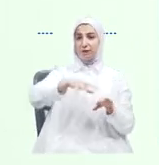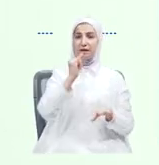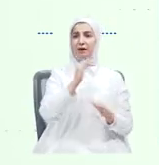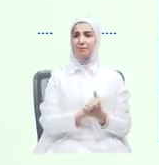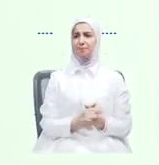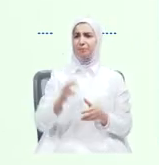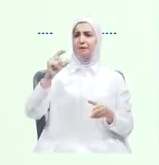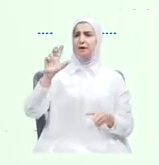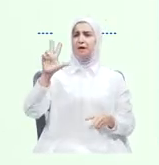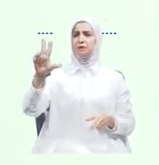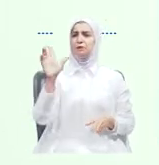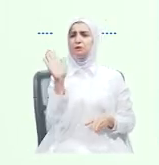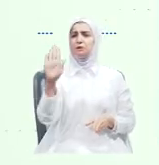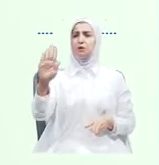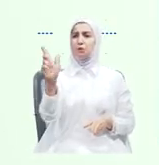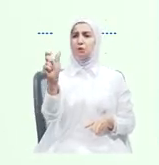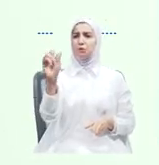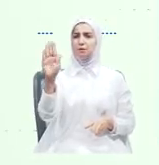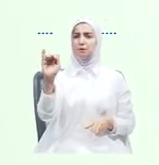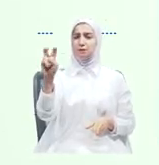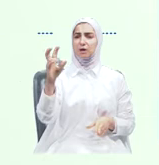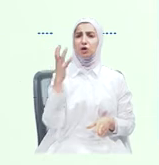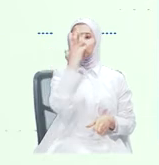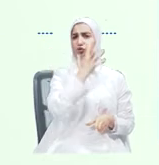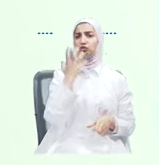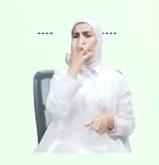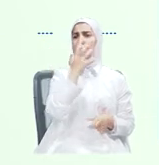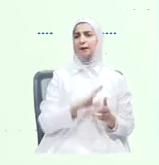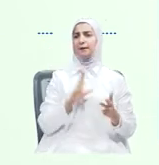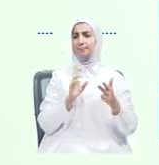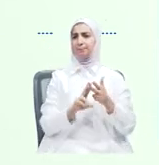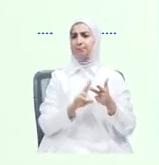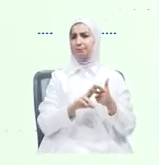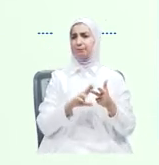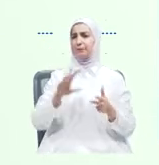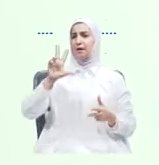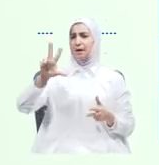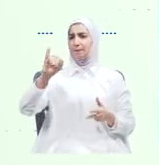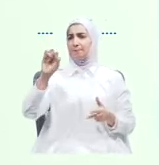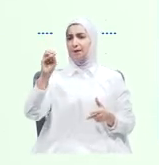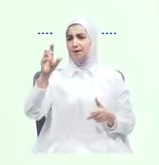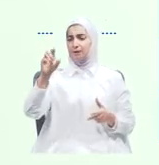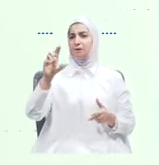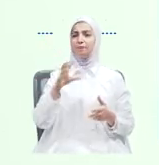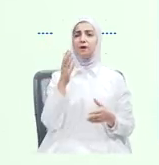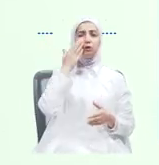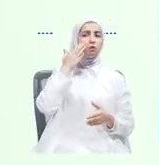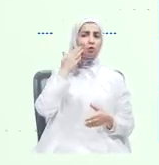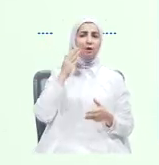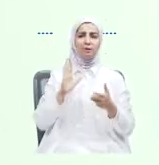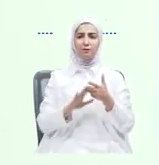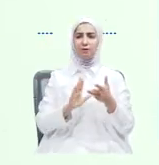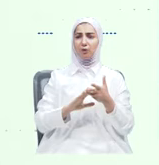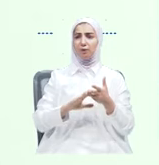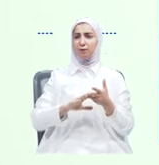الدعوة السنوسية في شمال أفريقيا، دعوة المهدي في السودان، دعوة